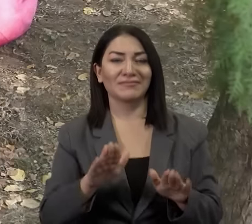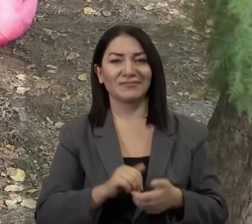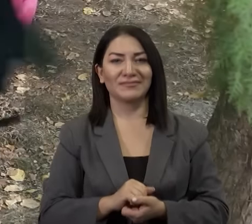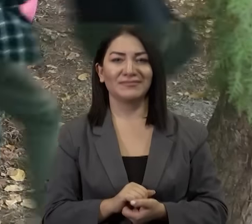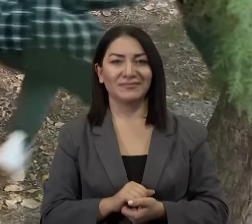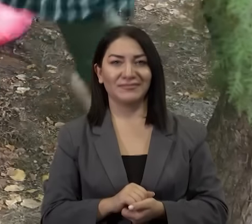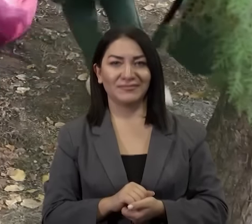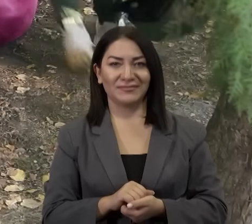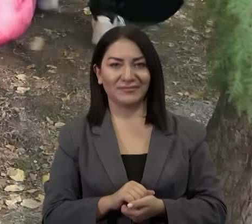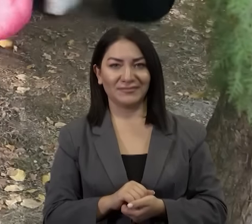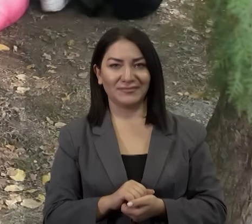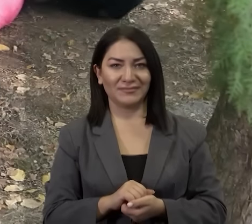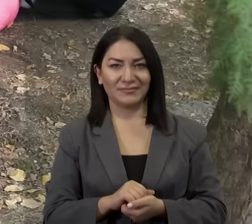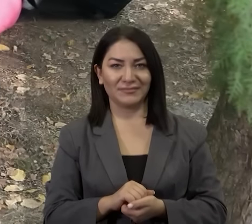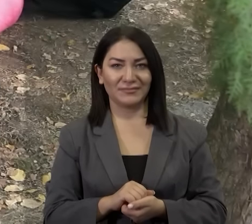ընդունեմ։ Ես տեղ։